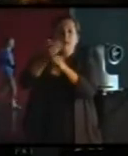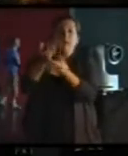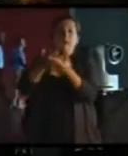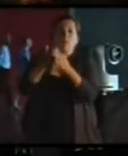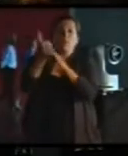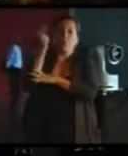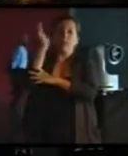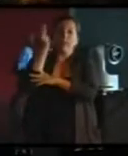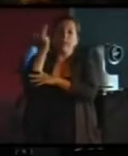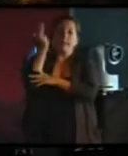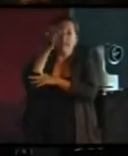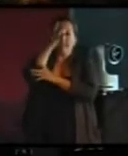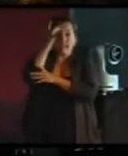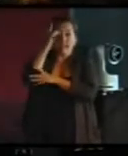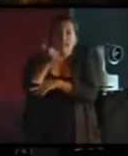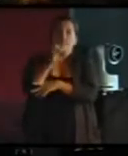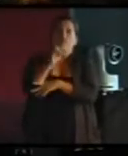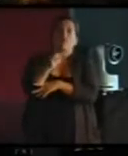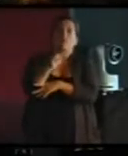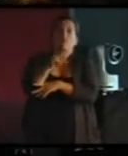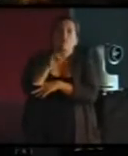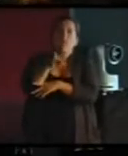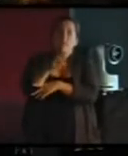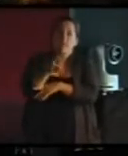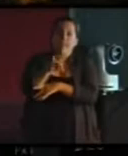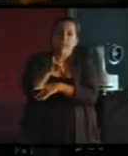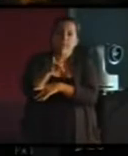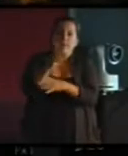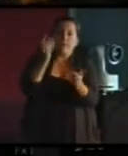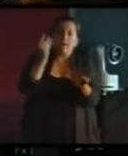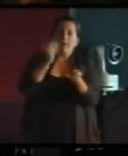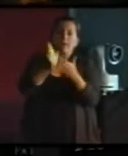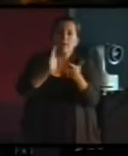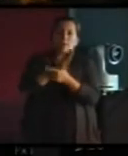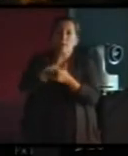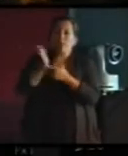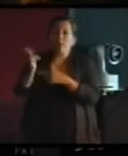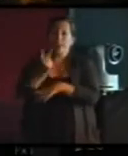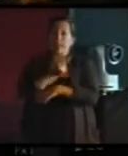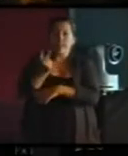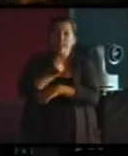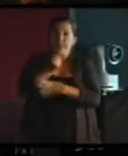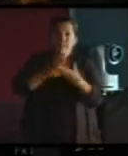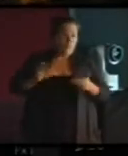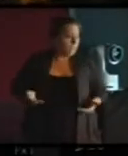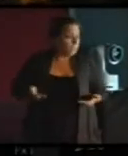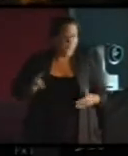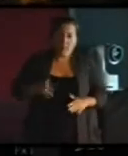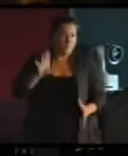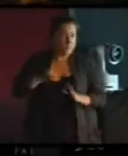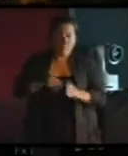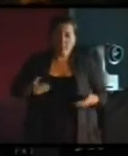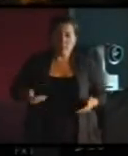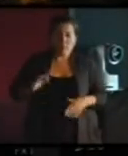une université, l'université Saint-Joseph. Ce sont deux projets résolument d'aujourd'hui, mais dont on